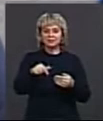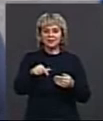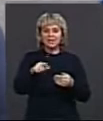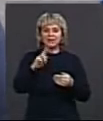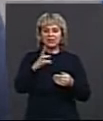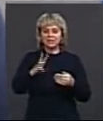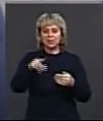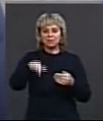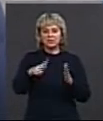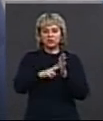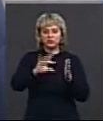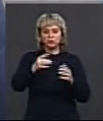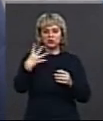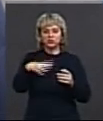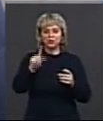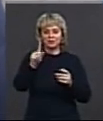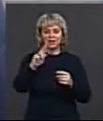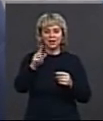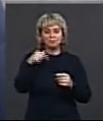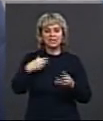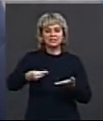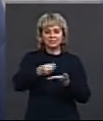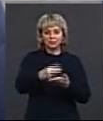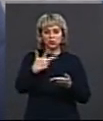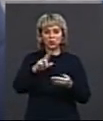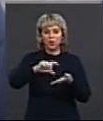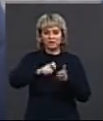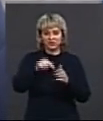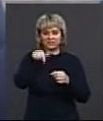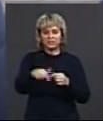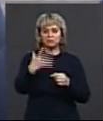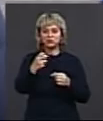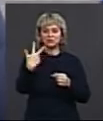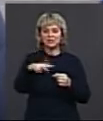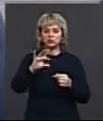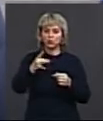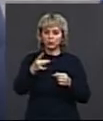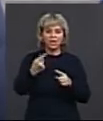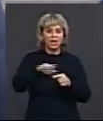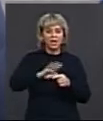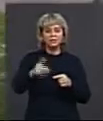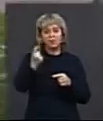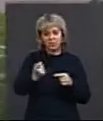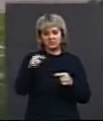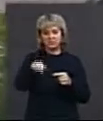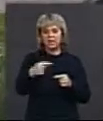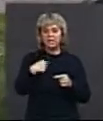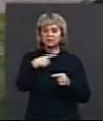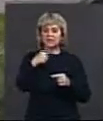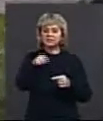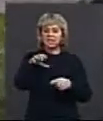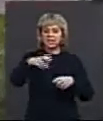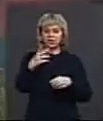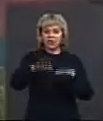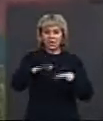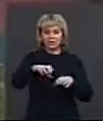на квадратный метр 8 рублей 41 копейка. Вот я заплатила с трехкомнатной квартиры 530 рублей. Это мизер. Я сказала,